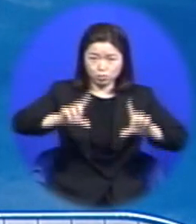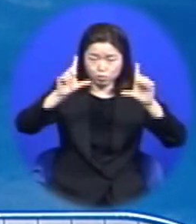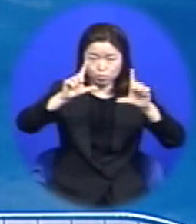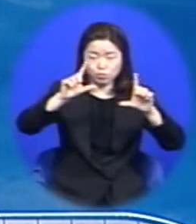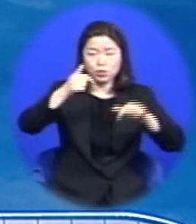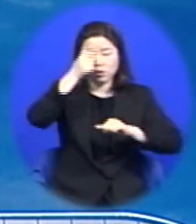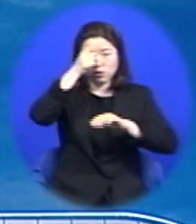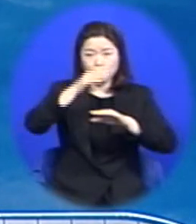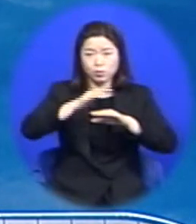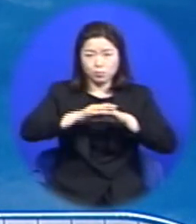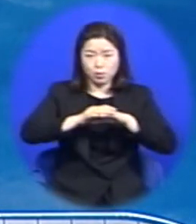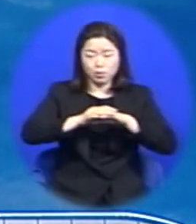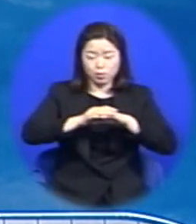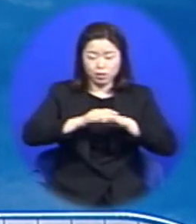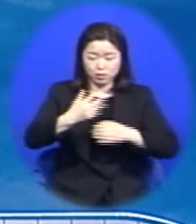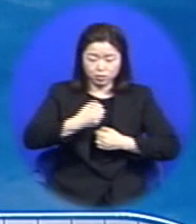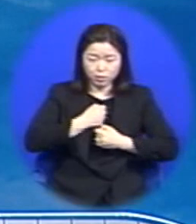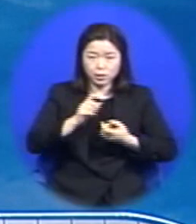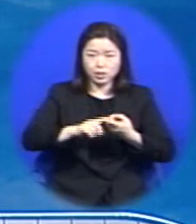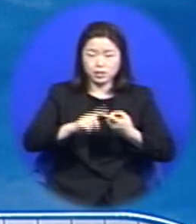예배당에 와 앉아 있는 겁니다.